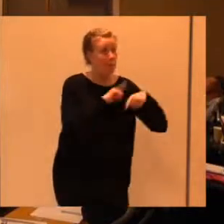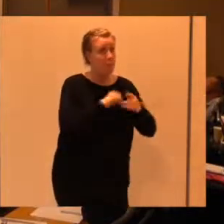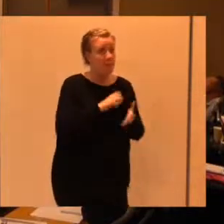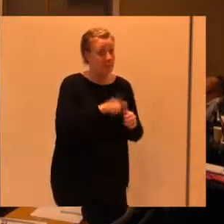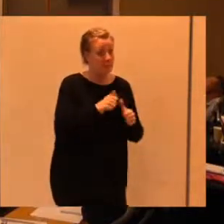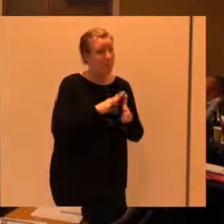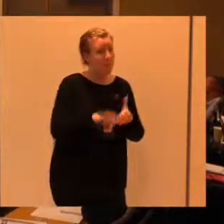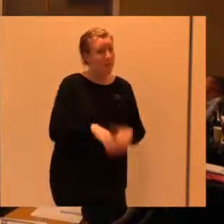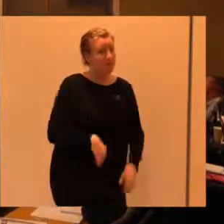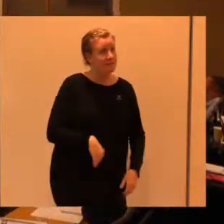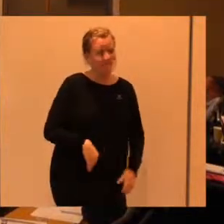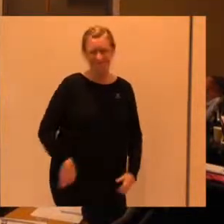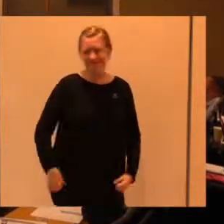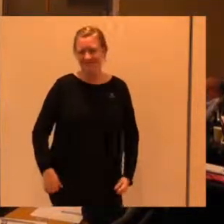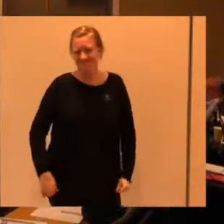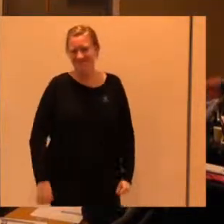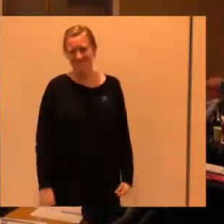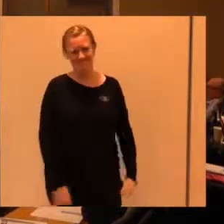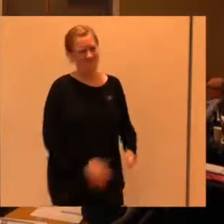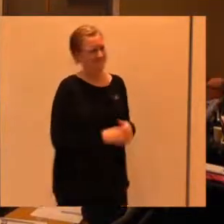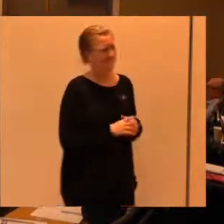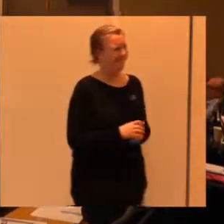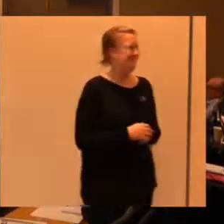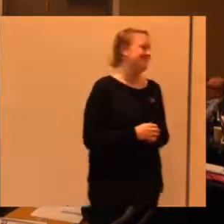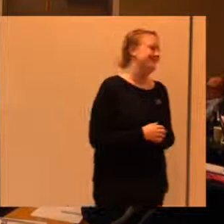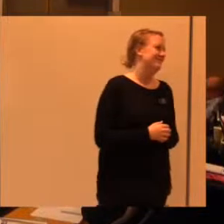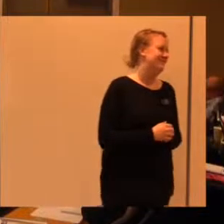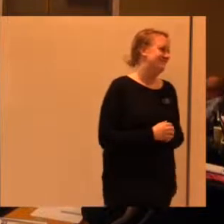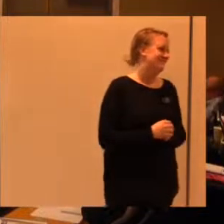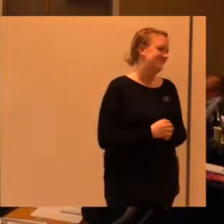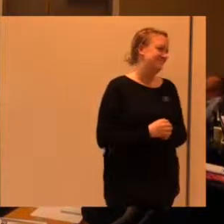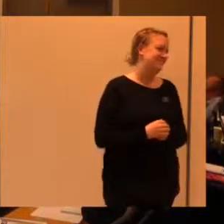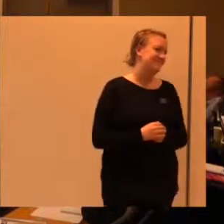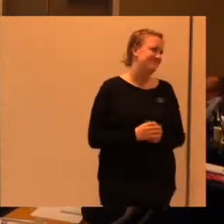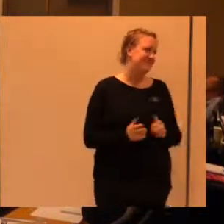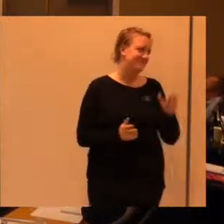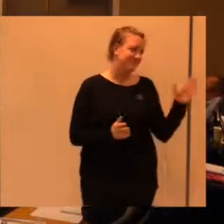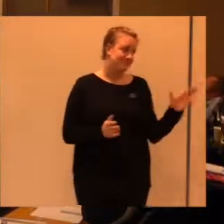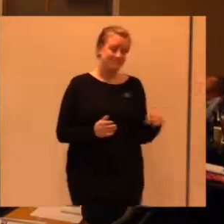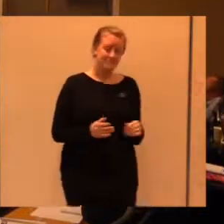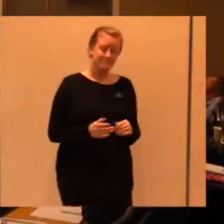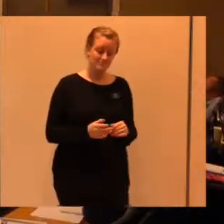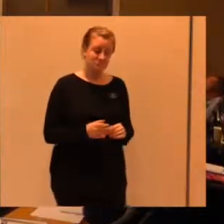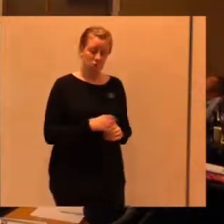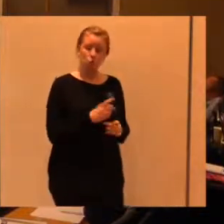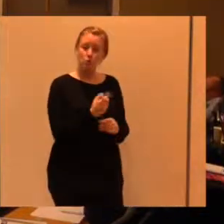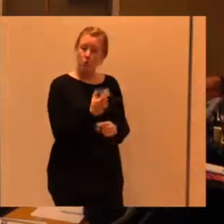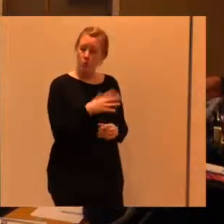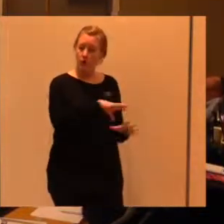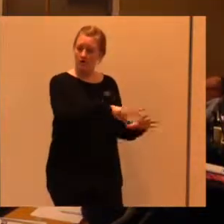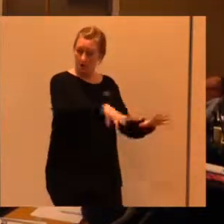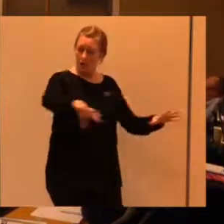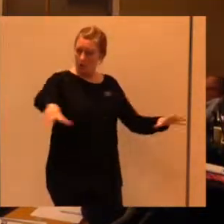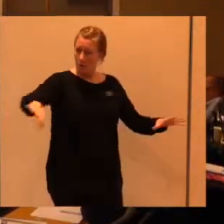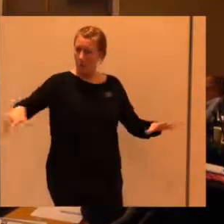Papper och penna, kanske. Det kommer att bli stora bekymmer att inom vissa sektorer. Det som kanske ligger närmare en del av er